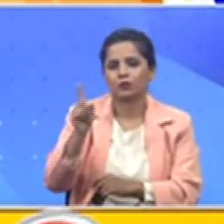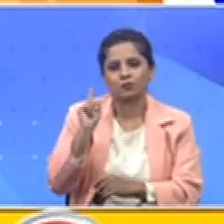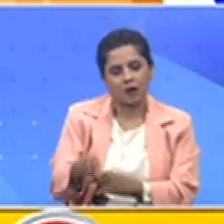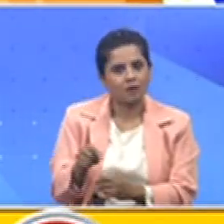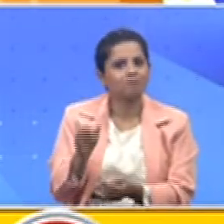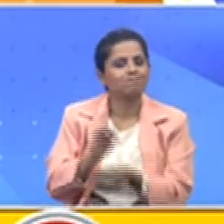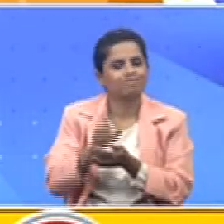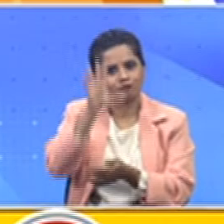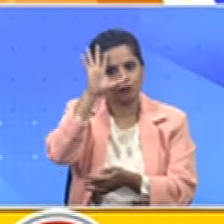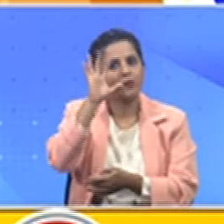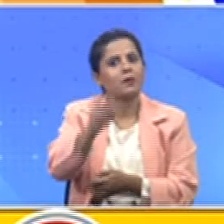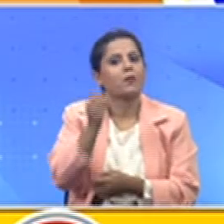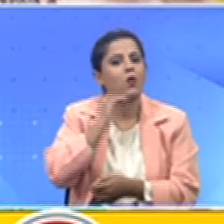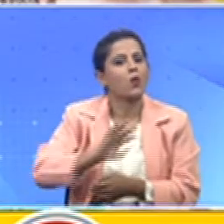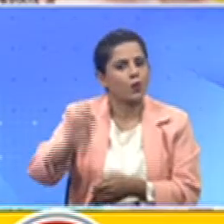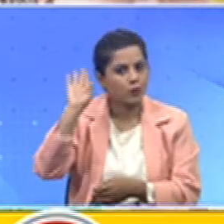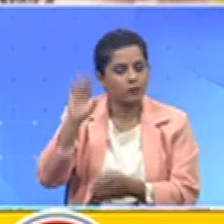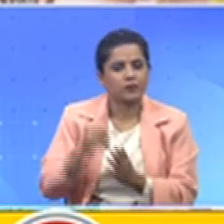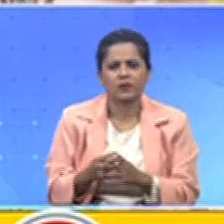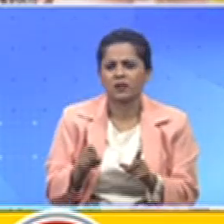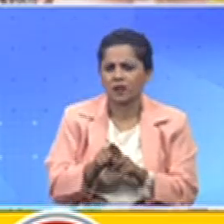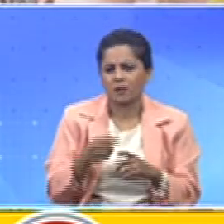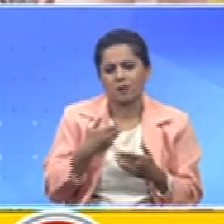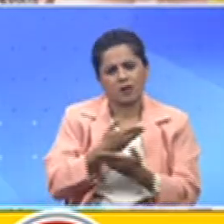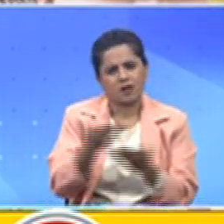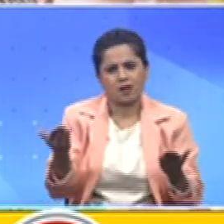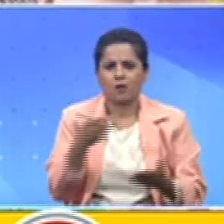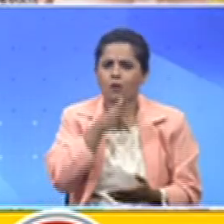प्यारे देशवासियों, कई बार जब हम